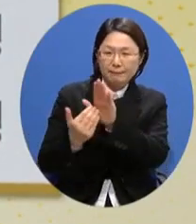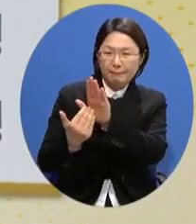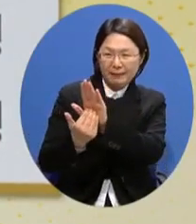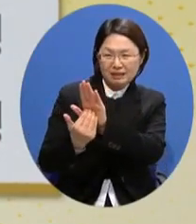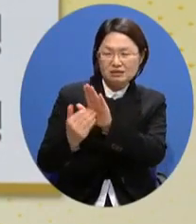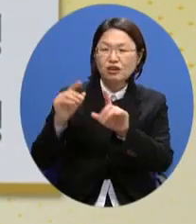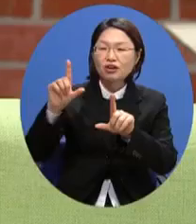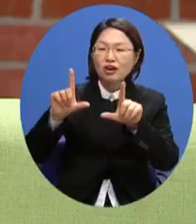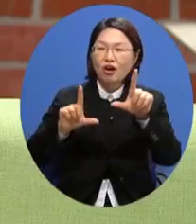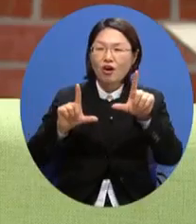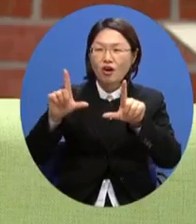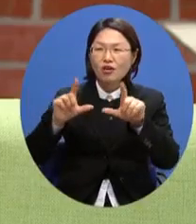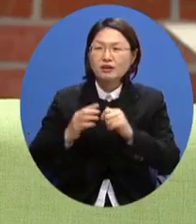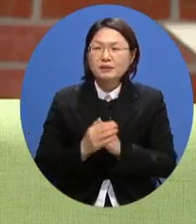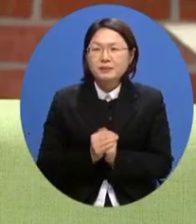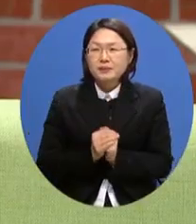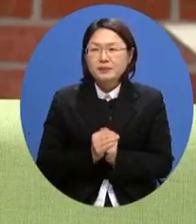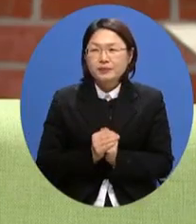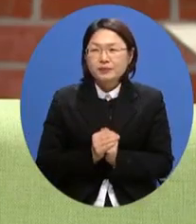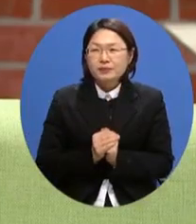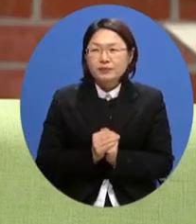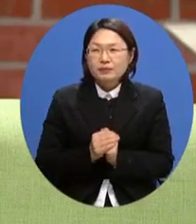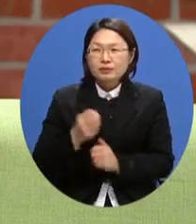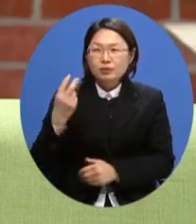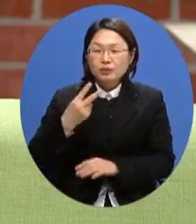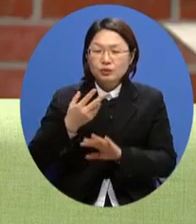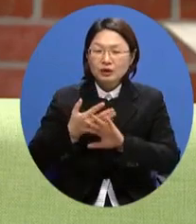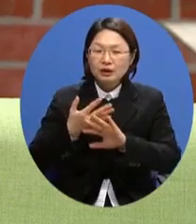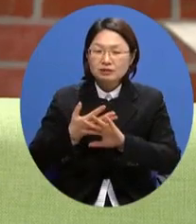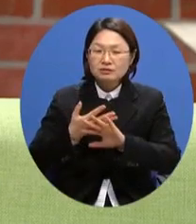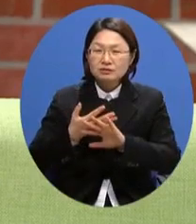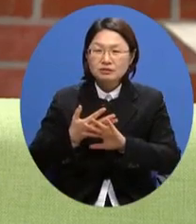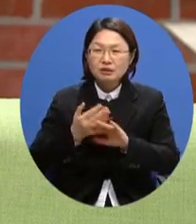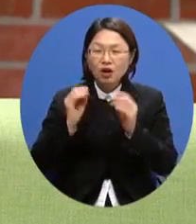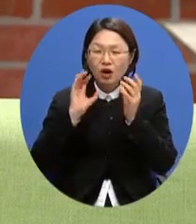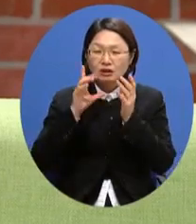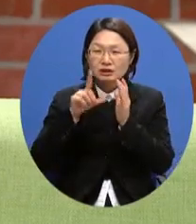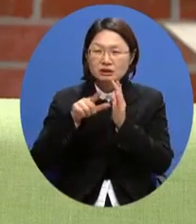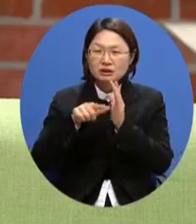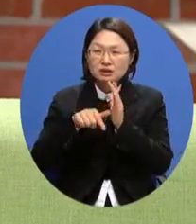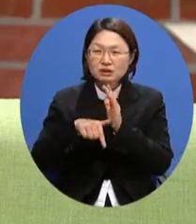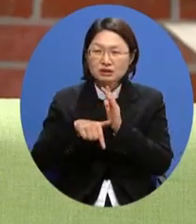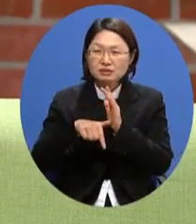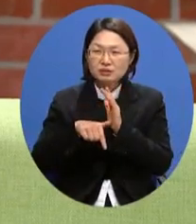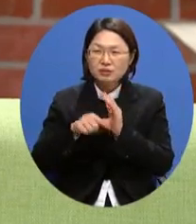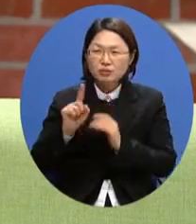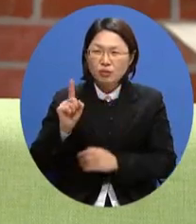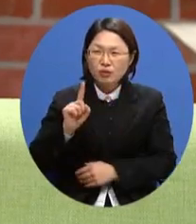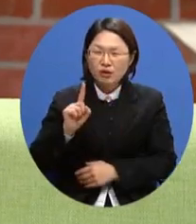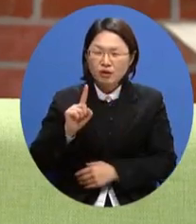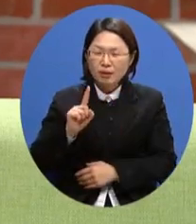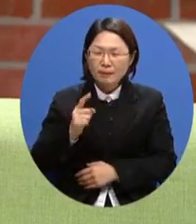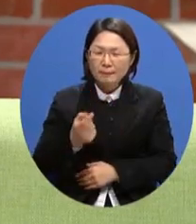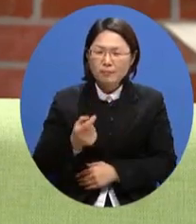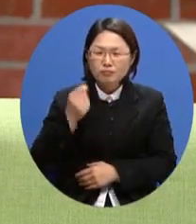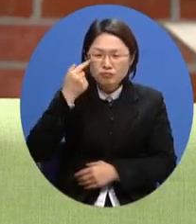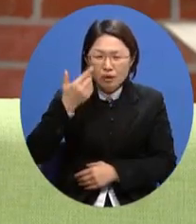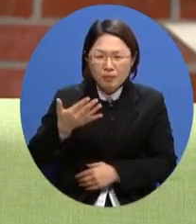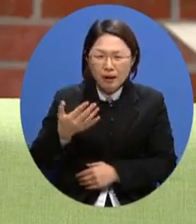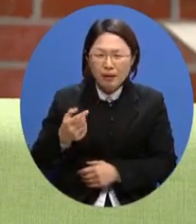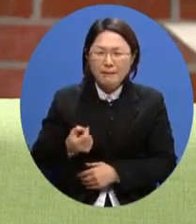배척형이라고 불리우고요. 네. 또 이제 또 다른 타입은 어떠냐면 이제 어린 시절 물어보면 이제 감세 눈시울 빨개지면서